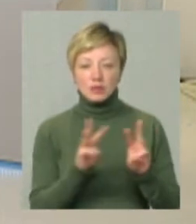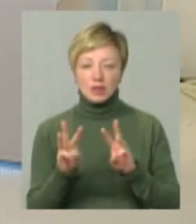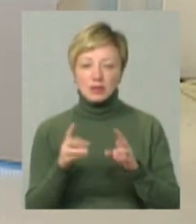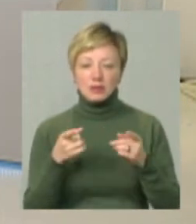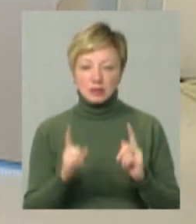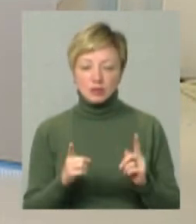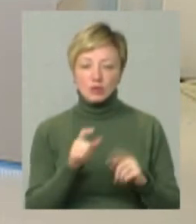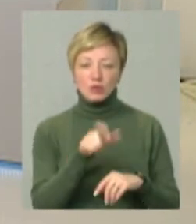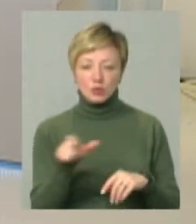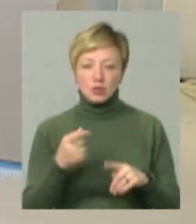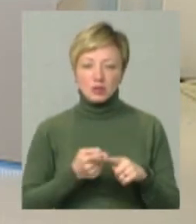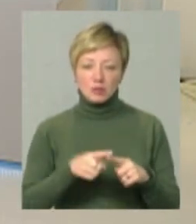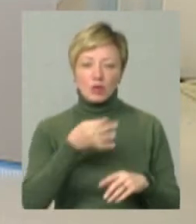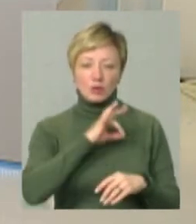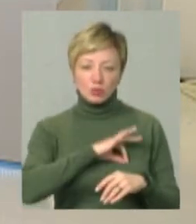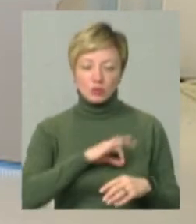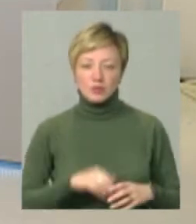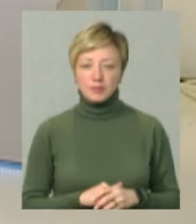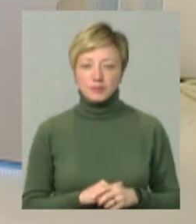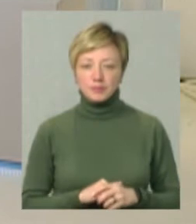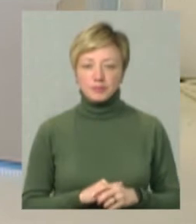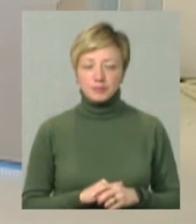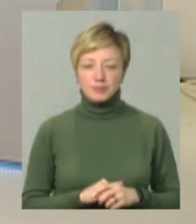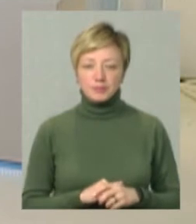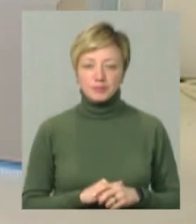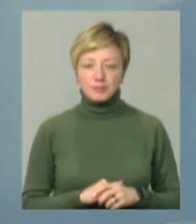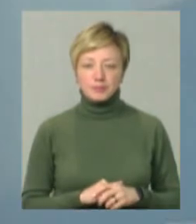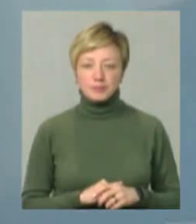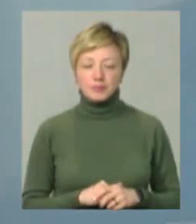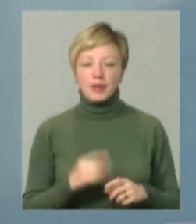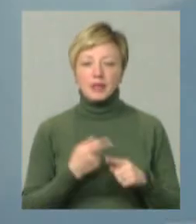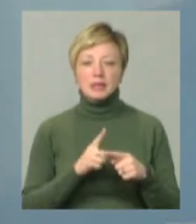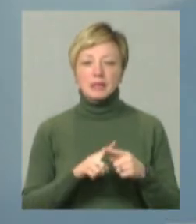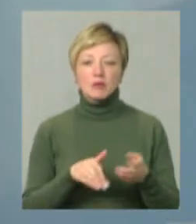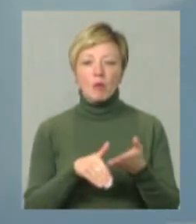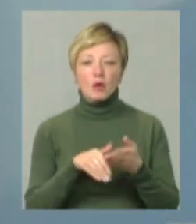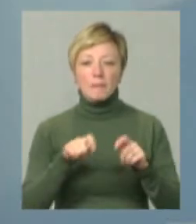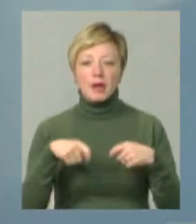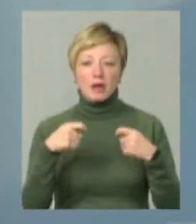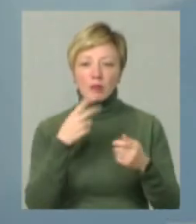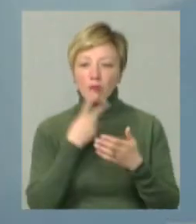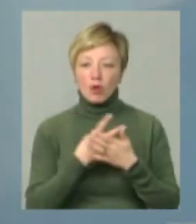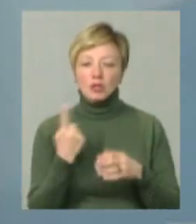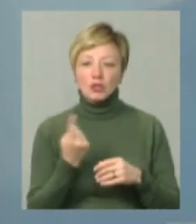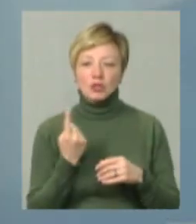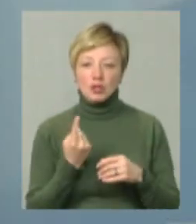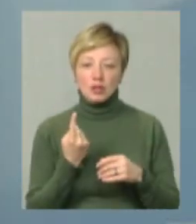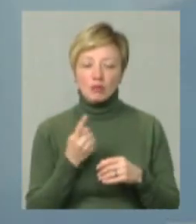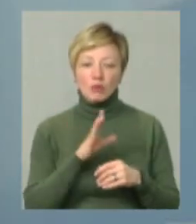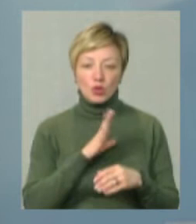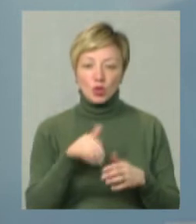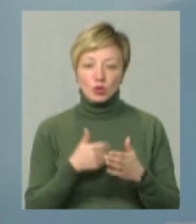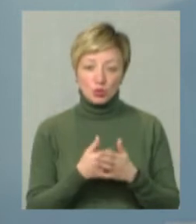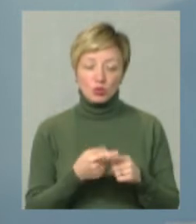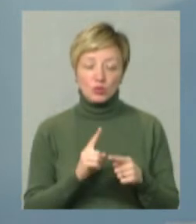сайті, і дійсно споживачі цими послугами користуються. Ну, власне, ці способи передати покази лічильника